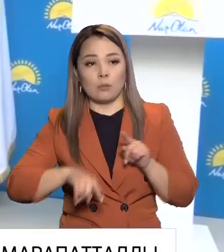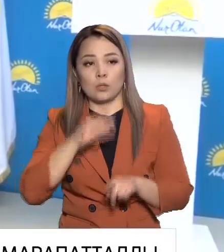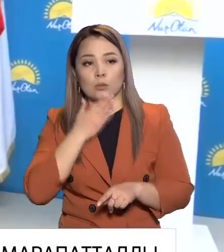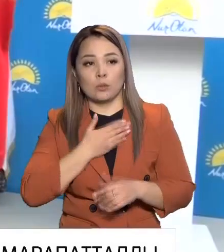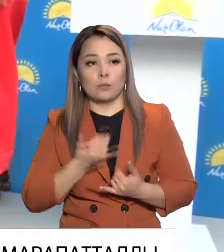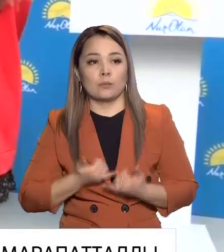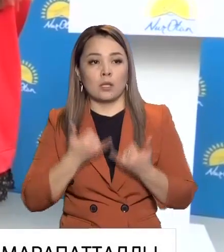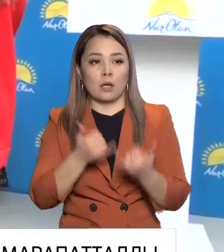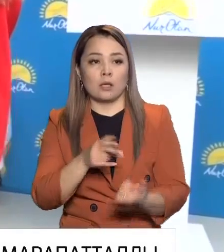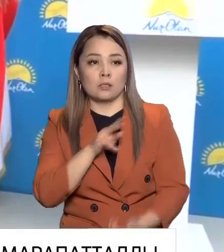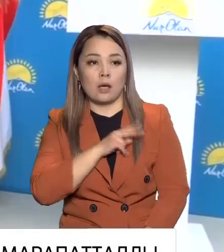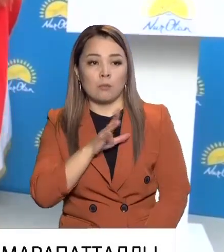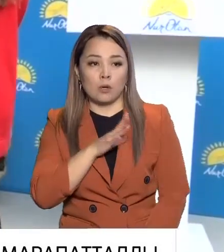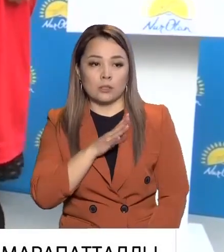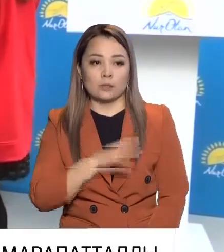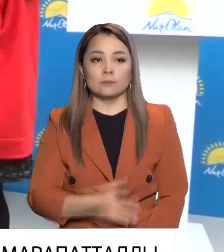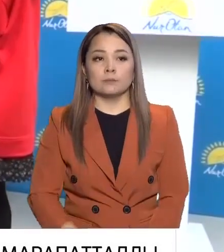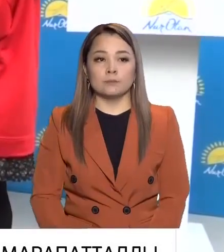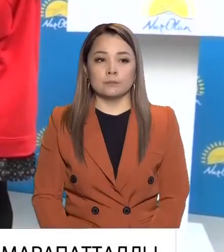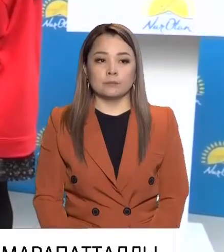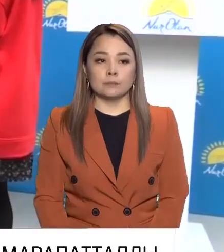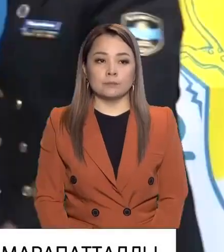төс белгісі тағылды.